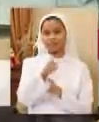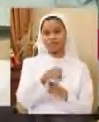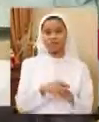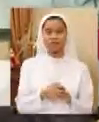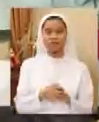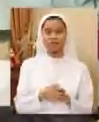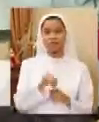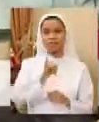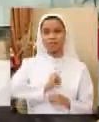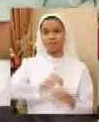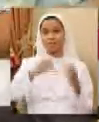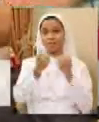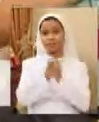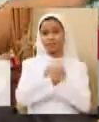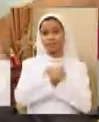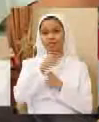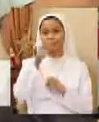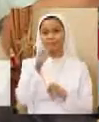ba?